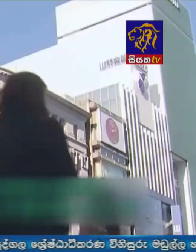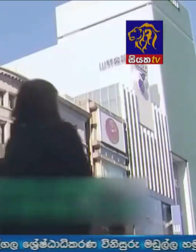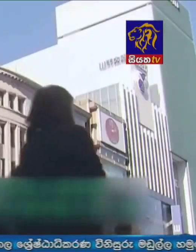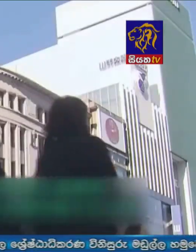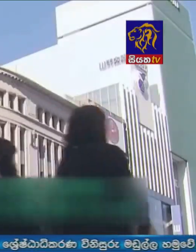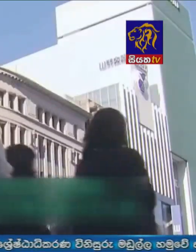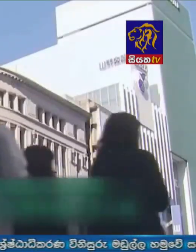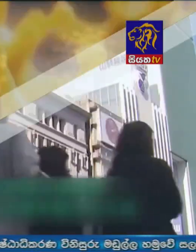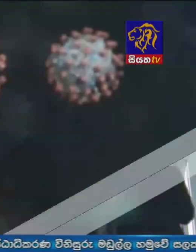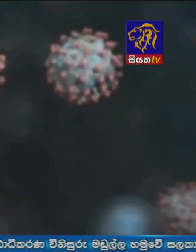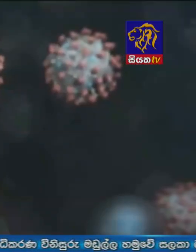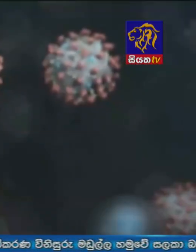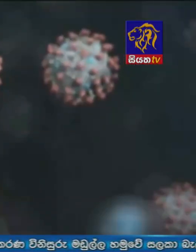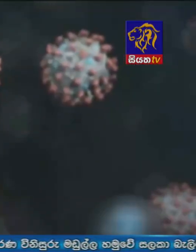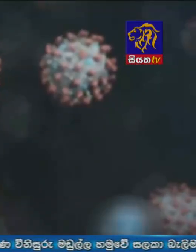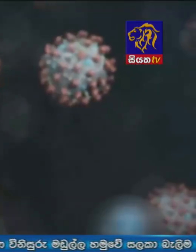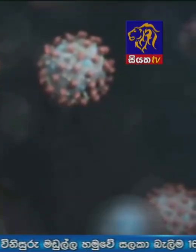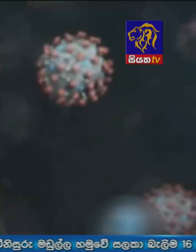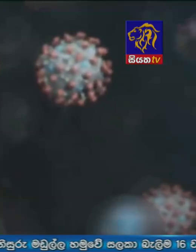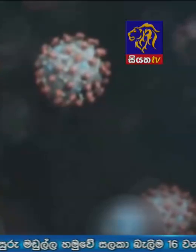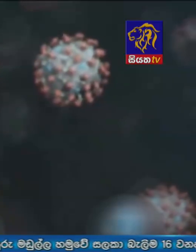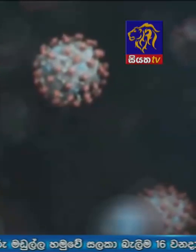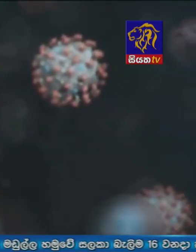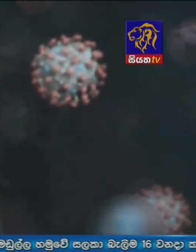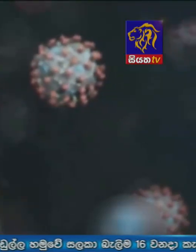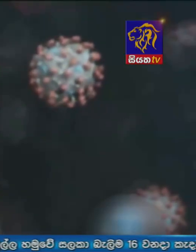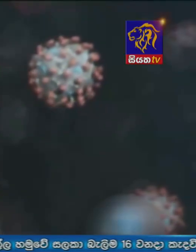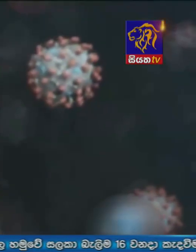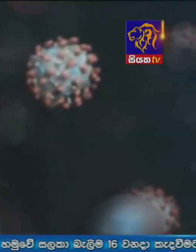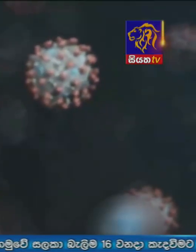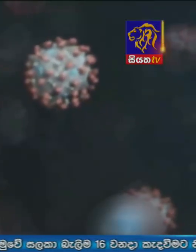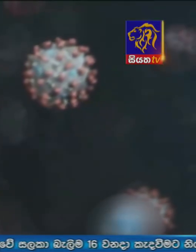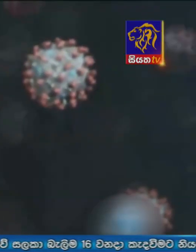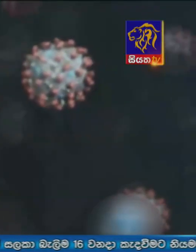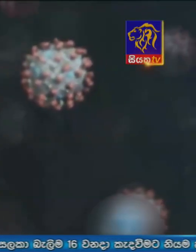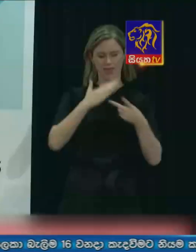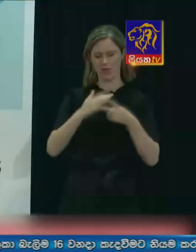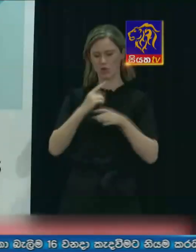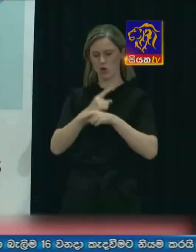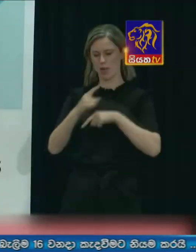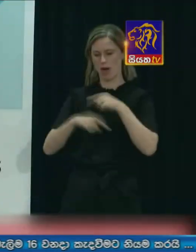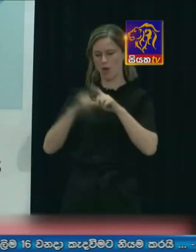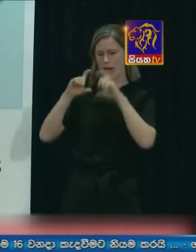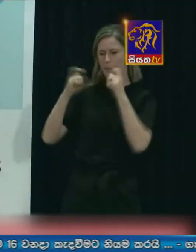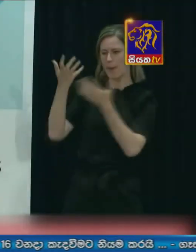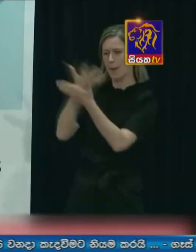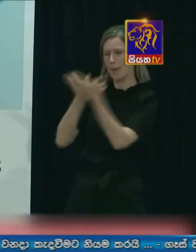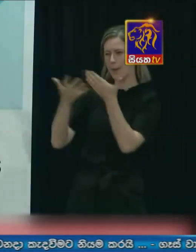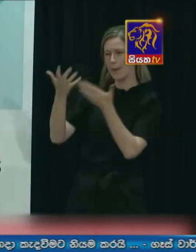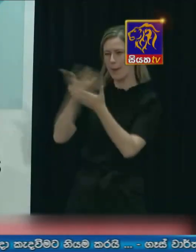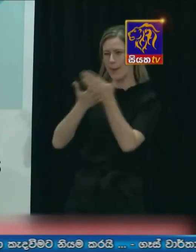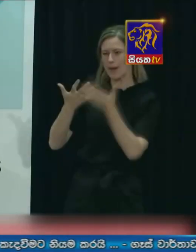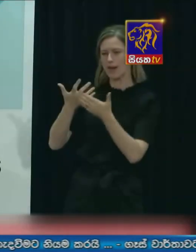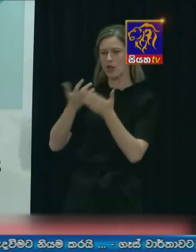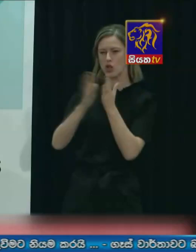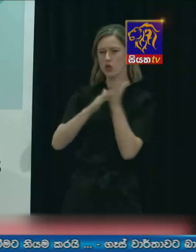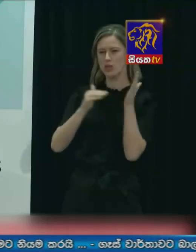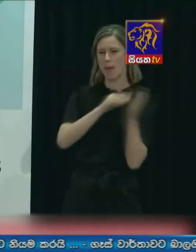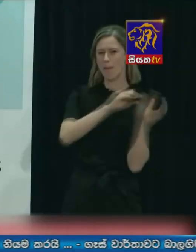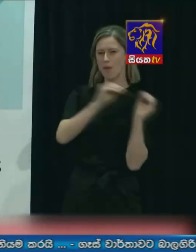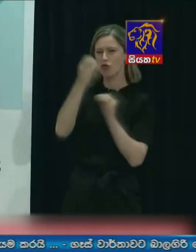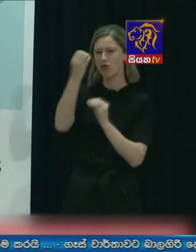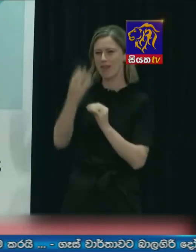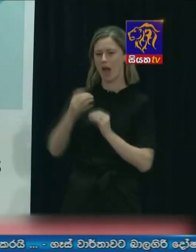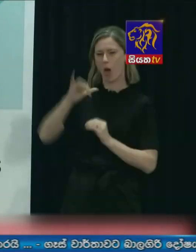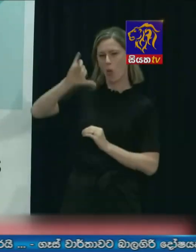यालित दडिवनु एति ओमिक्रॉन वायरस बलपैम हमुए एदिनदा कटियुतु सामान्य परिधि पवत्वागने आम सदहा पियवर कीहिपयक